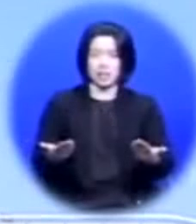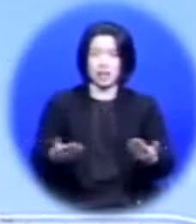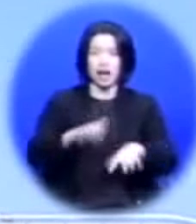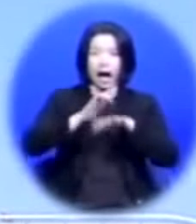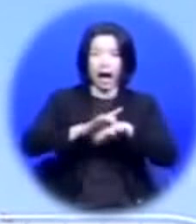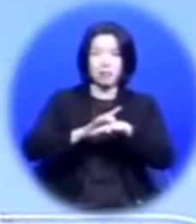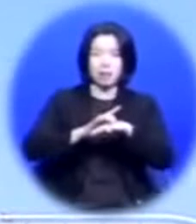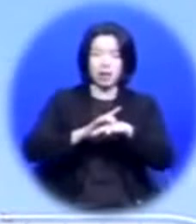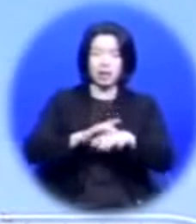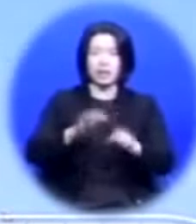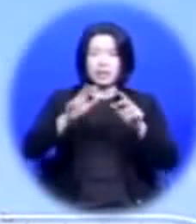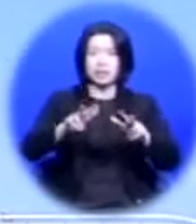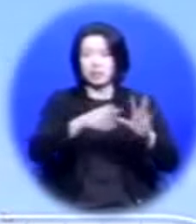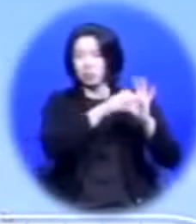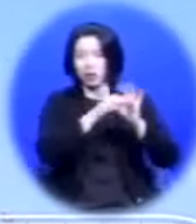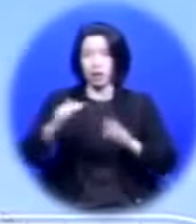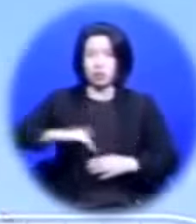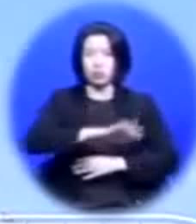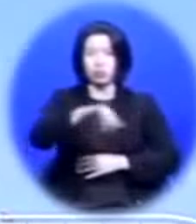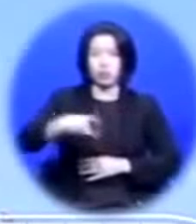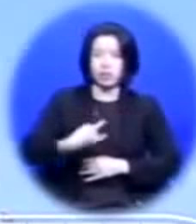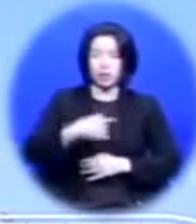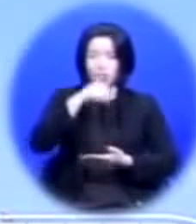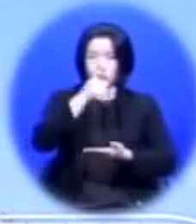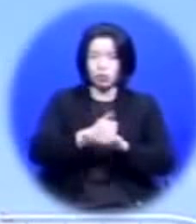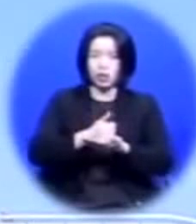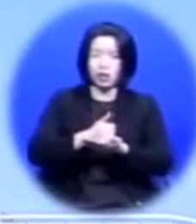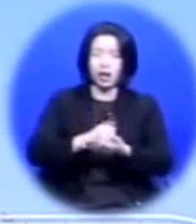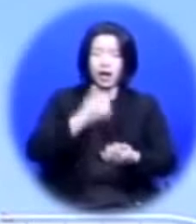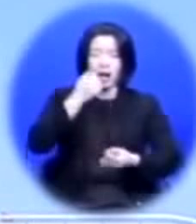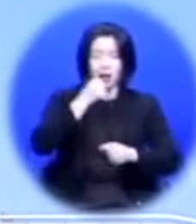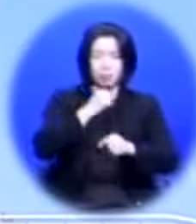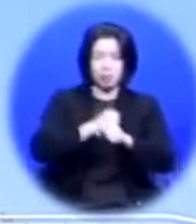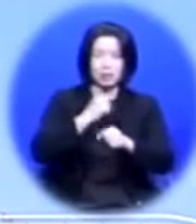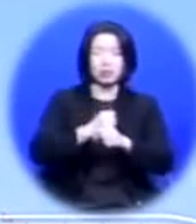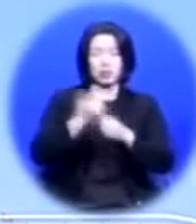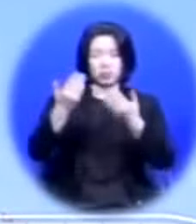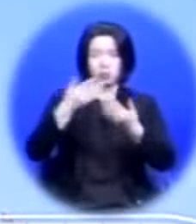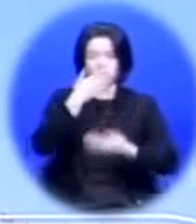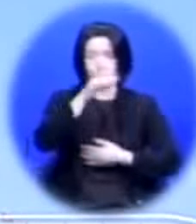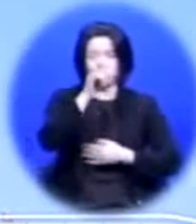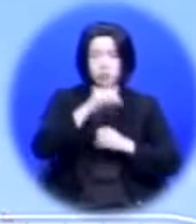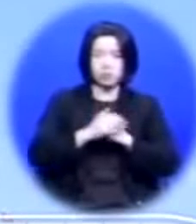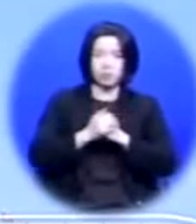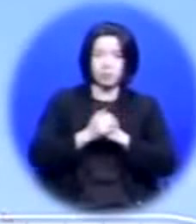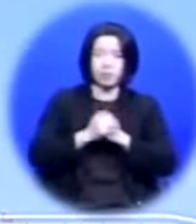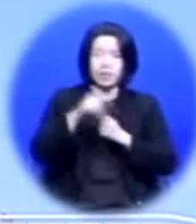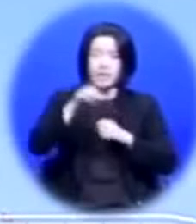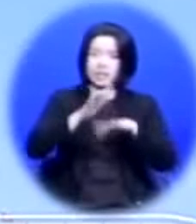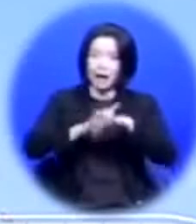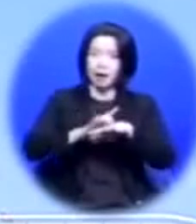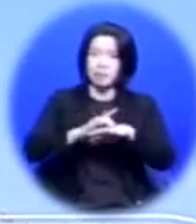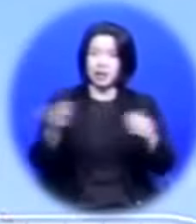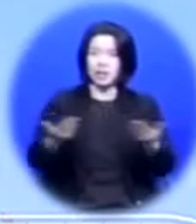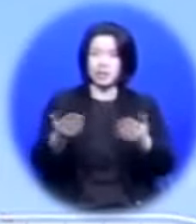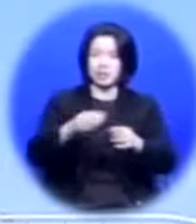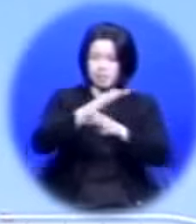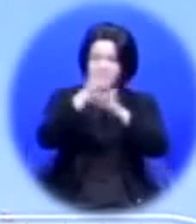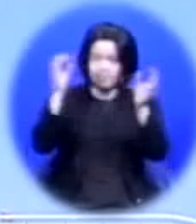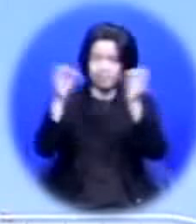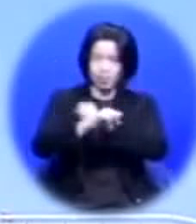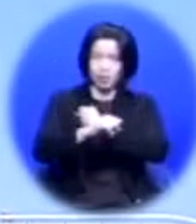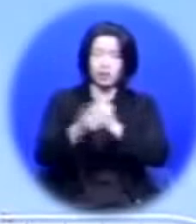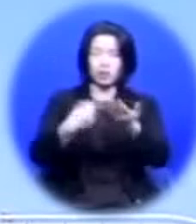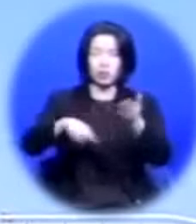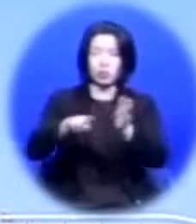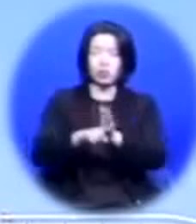지금 마귀가 계속해서 우리에게 죄를 짓게 만듭니다 그런데 예수님은이 악마의 일을 멸하려고 오셨어요